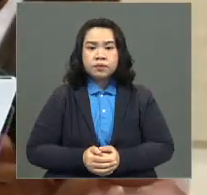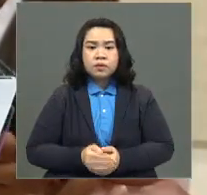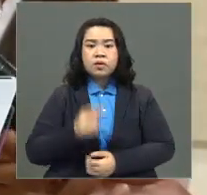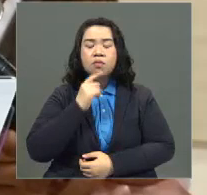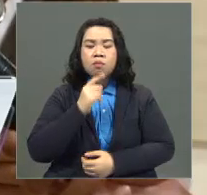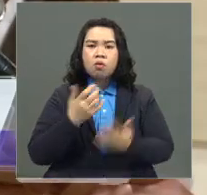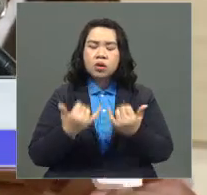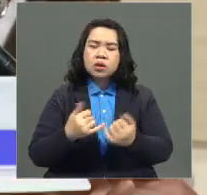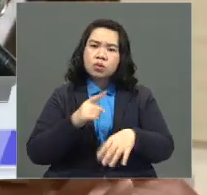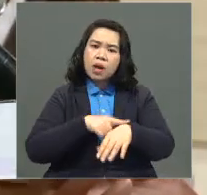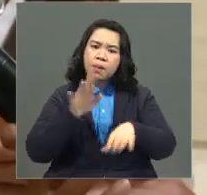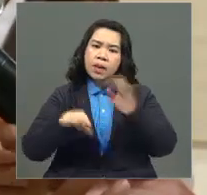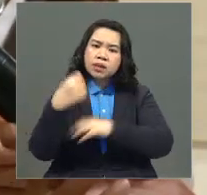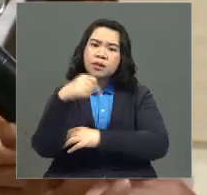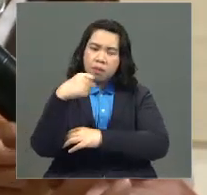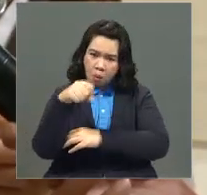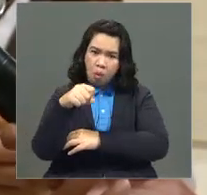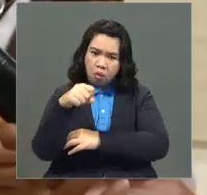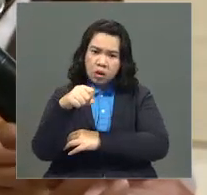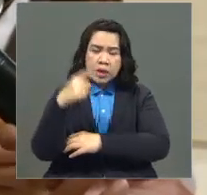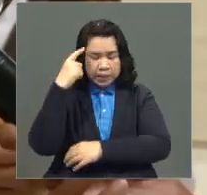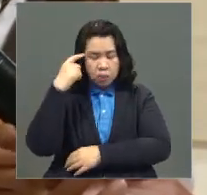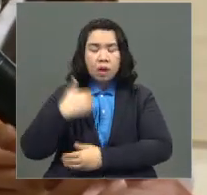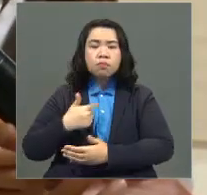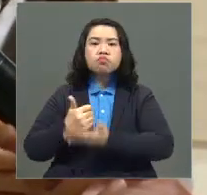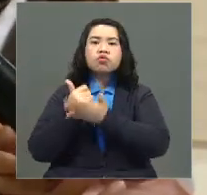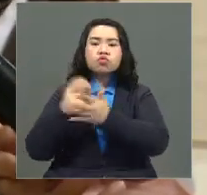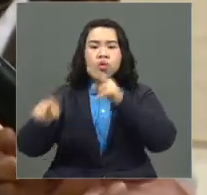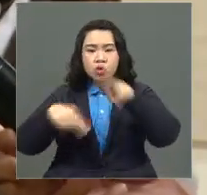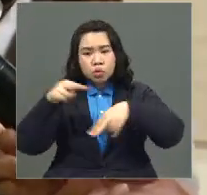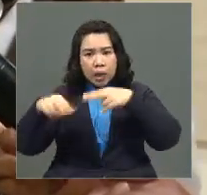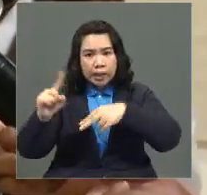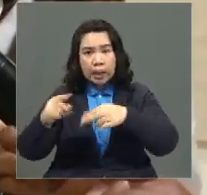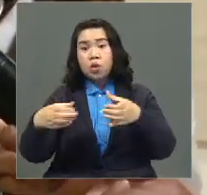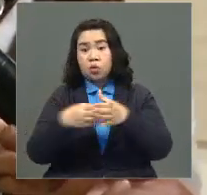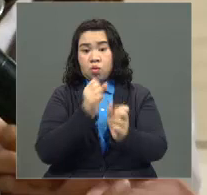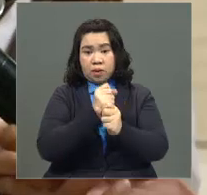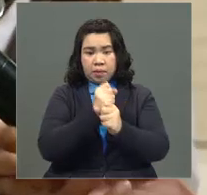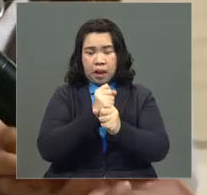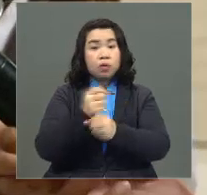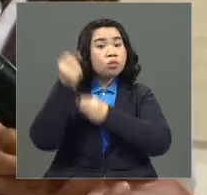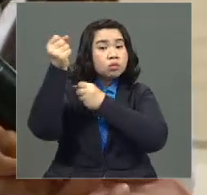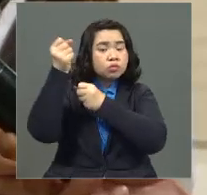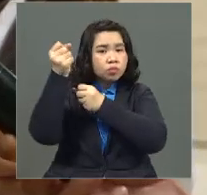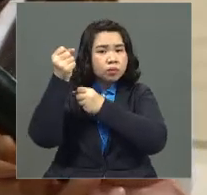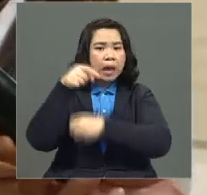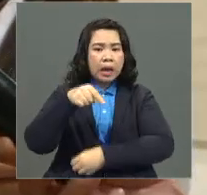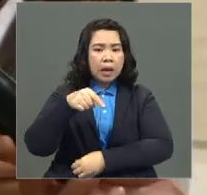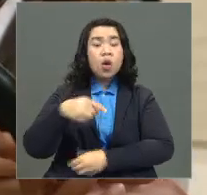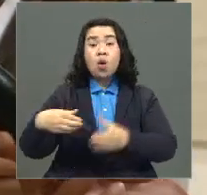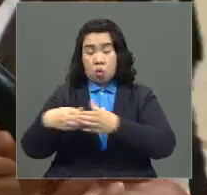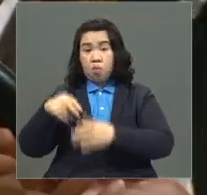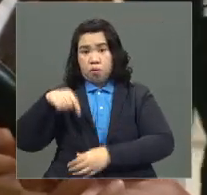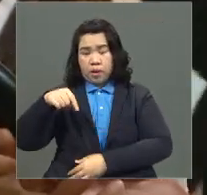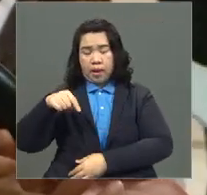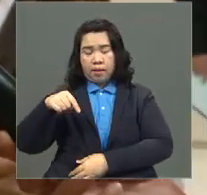10โมงกว่าเราจะประสานมาเราก็พร้อมที่จะให้การดูแลนะครับในคณะทำงานติดตามการชุมนุมของพรรคเพื่อไทยของกรรมธิการงานปกคร